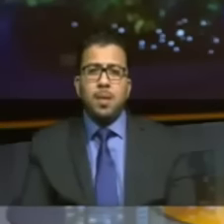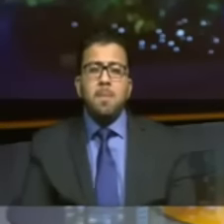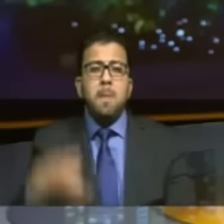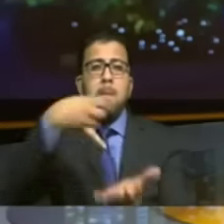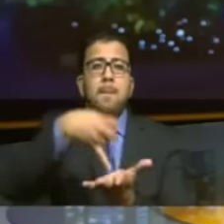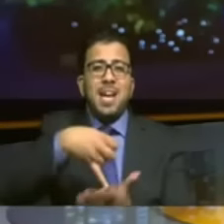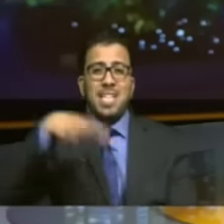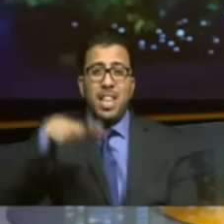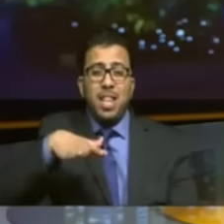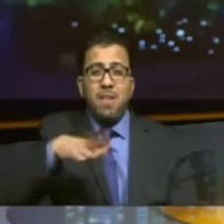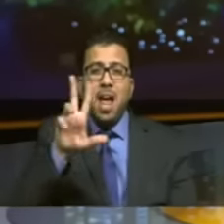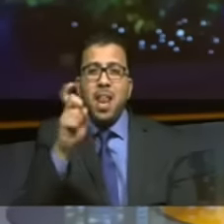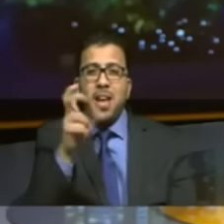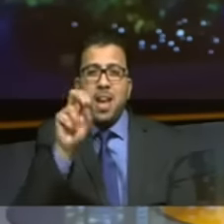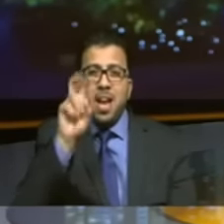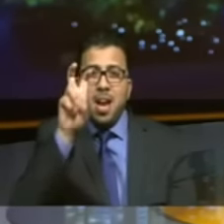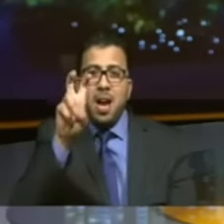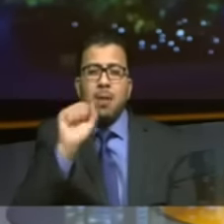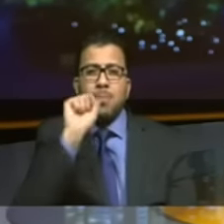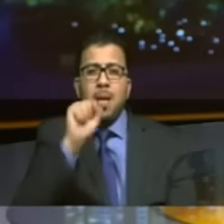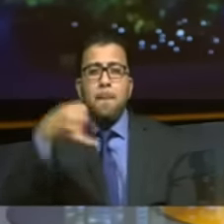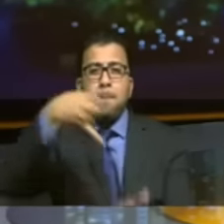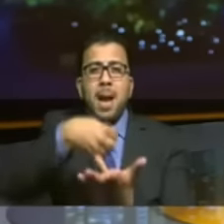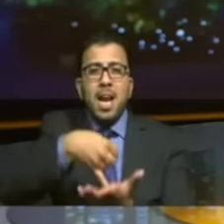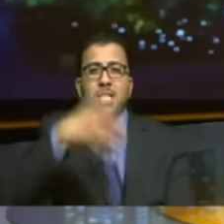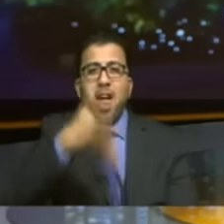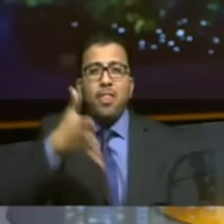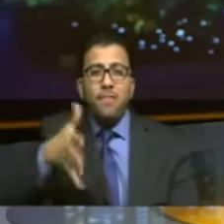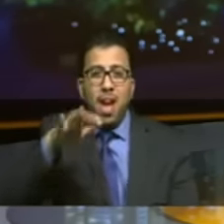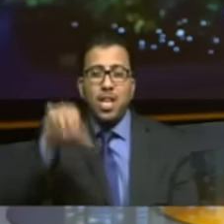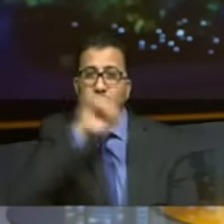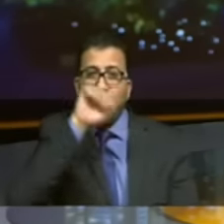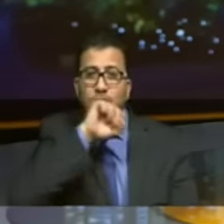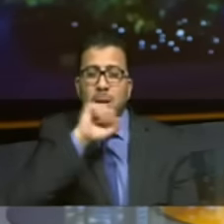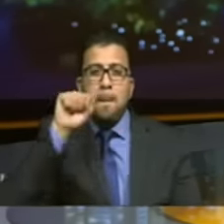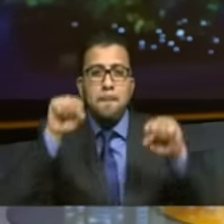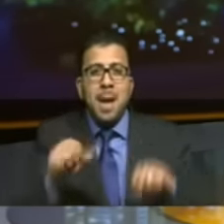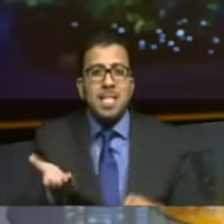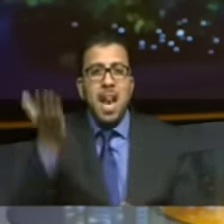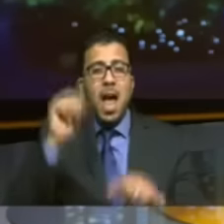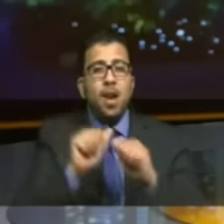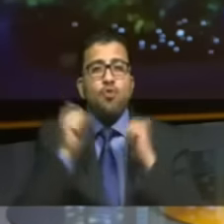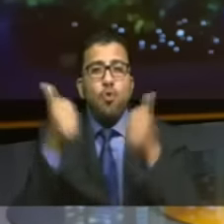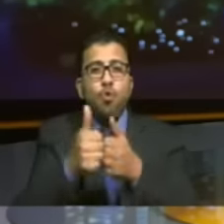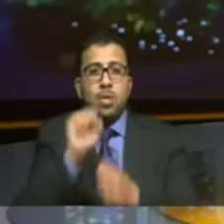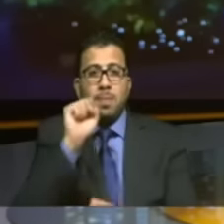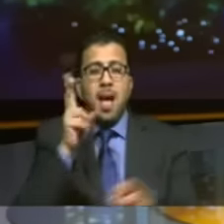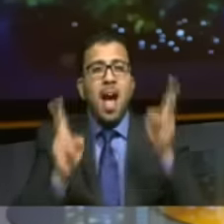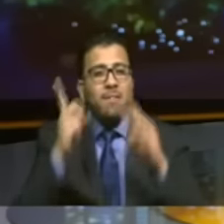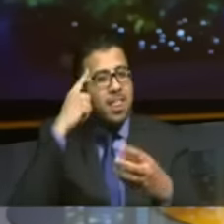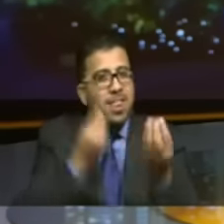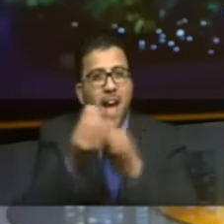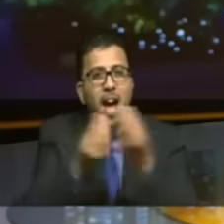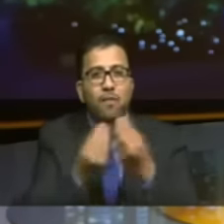وفي مركز الطفل بالرقة، نظمت إدارة مراكز الأطفال بالشارقة التابعة للمجلس الأعلى لشؤون الأسرة حفلة تعارف